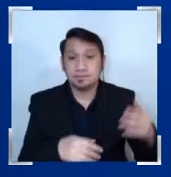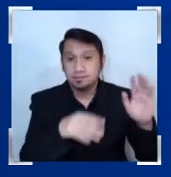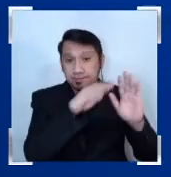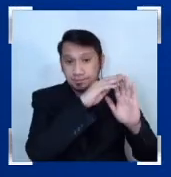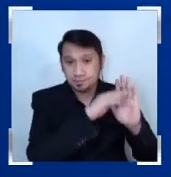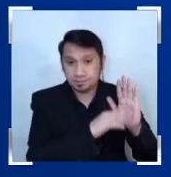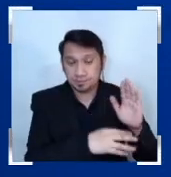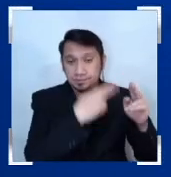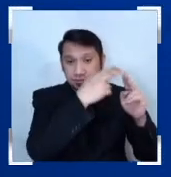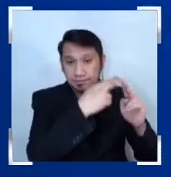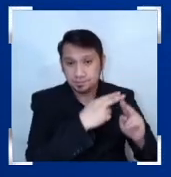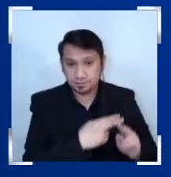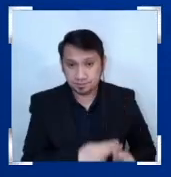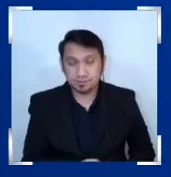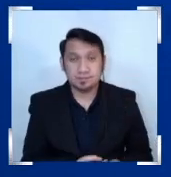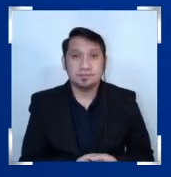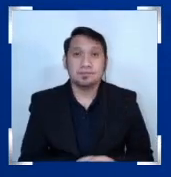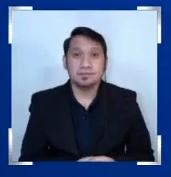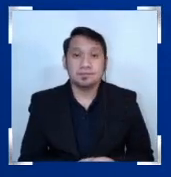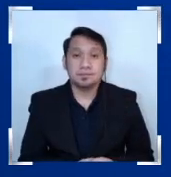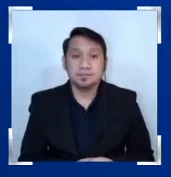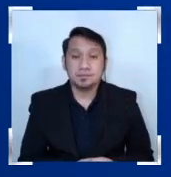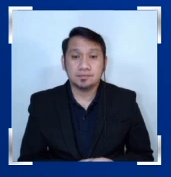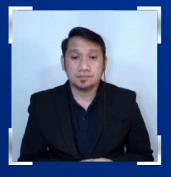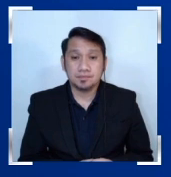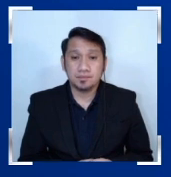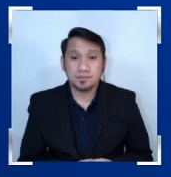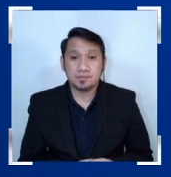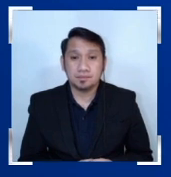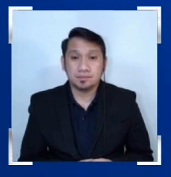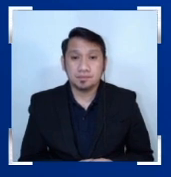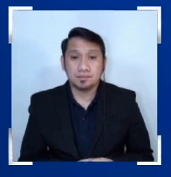Lopez, Walden Bello, Carlos Serapio at Rizalito David.